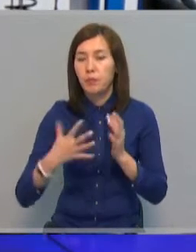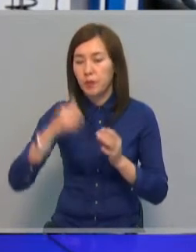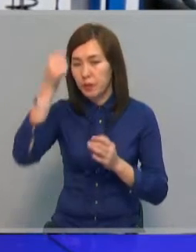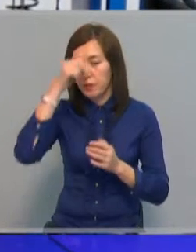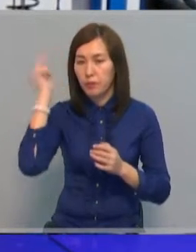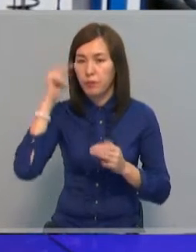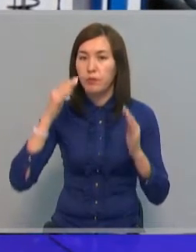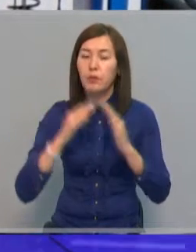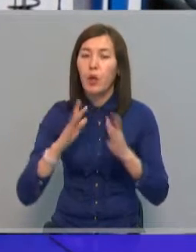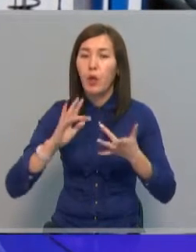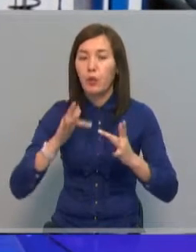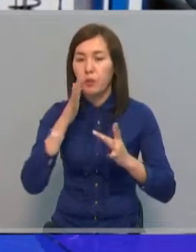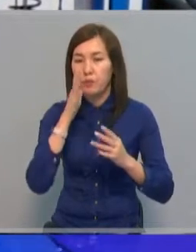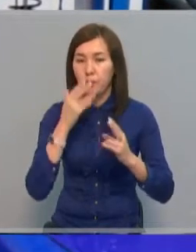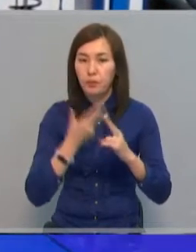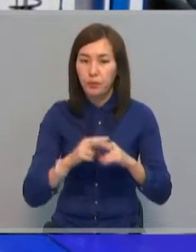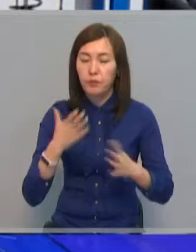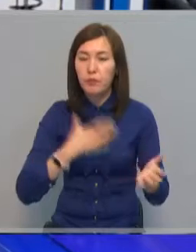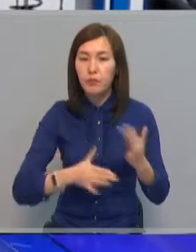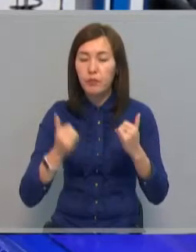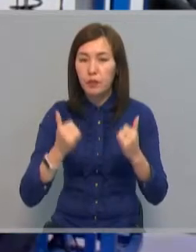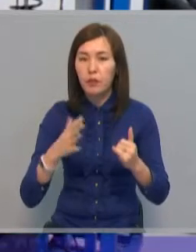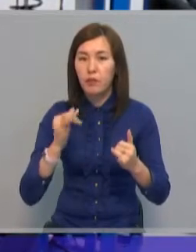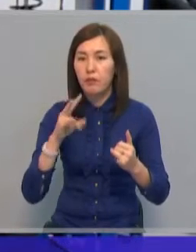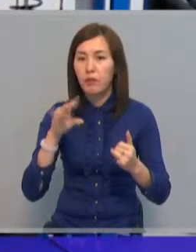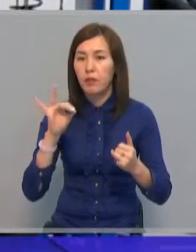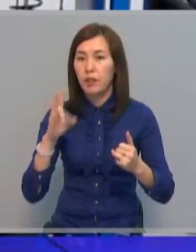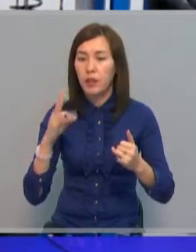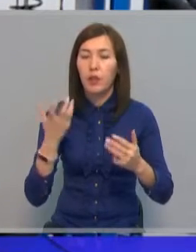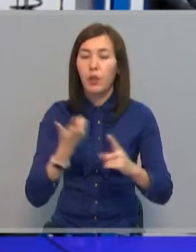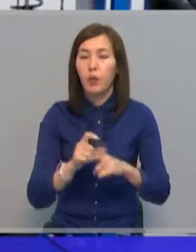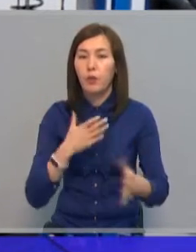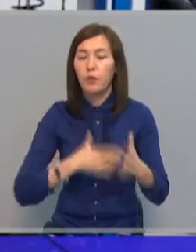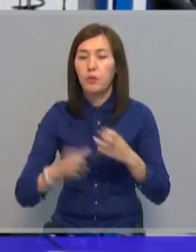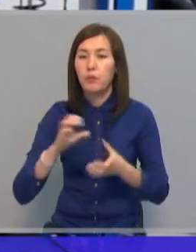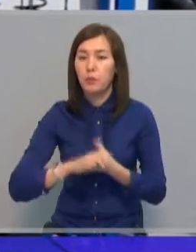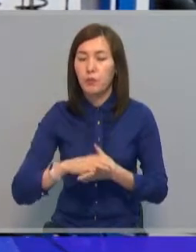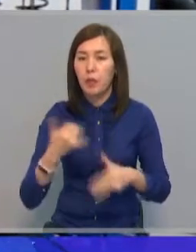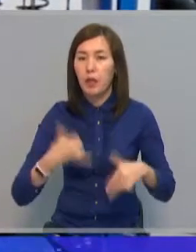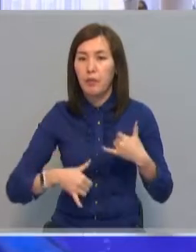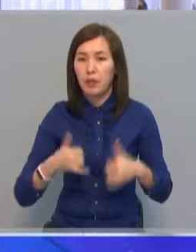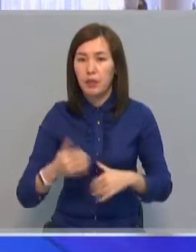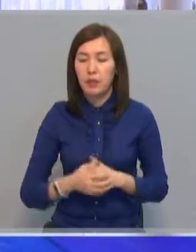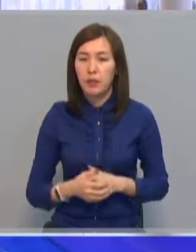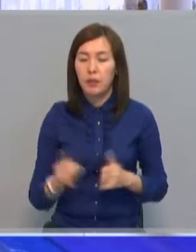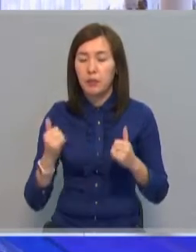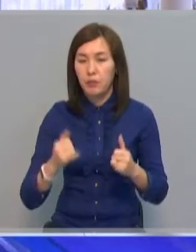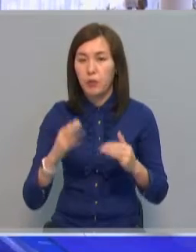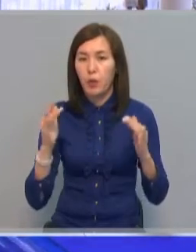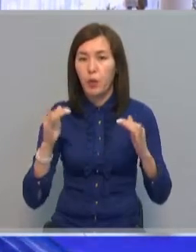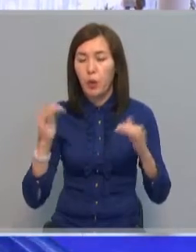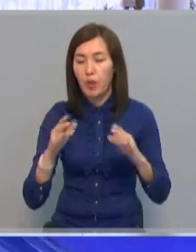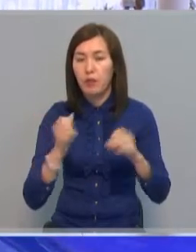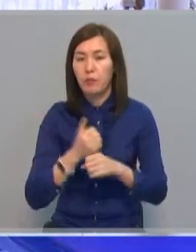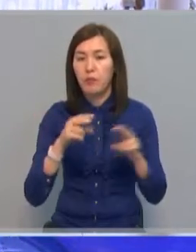4,5 месяца мы учились дома в онлайн-режиме. Я рад, что сейчас офлайн-режим. Я очень рад, что познакомился с учителями. Сегодня в колледжах